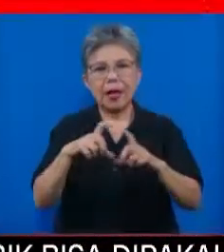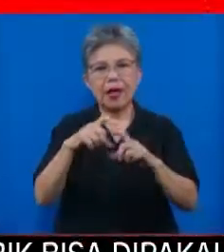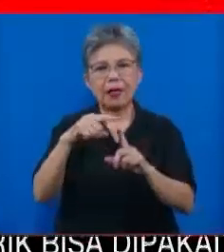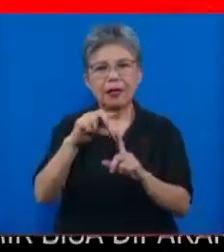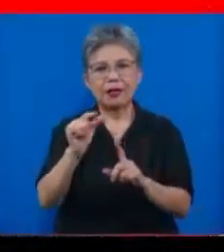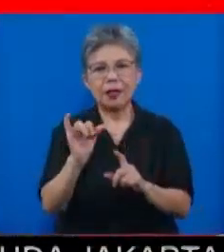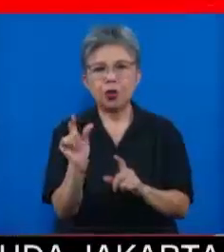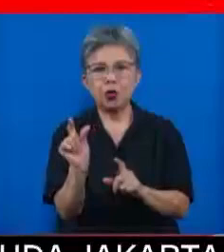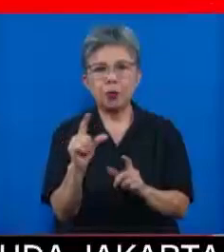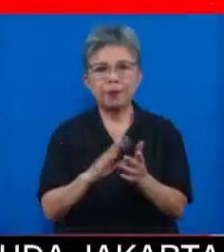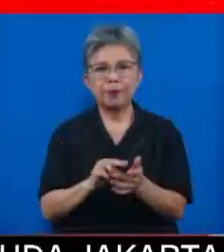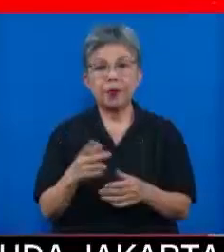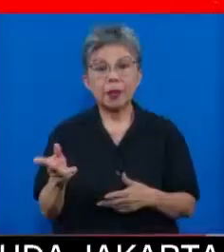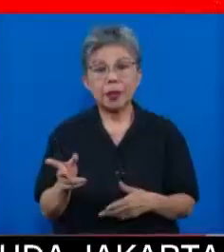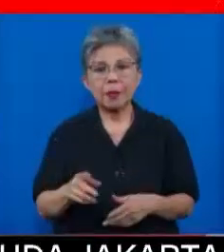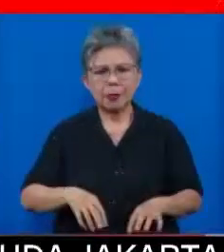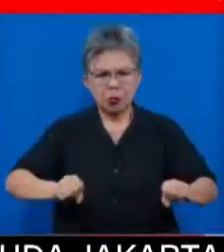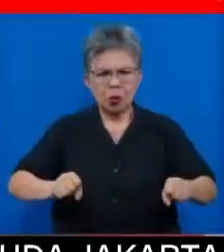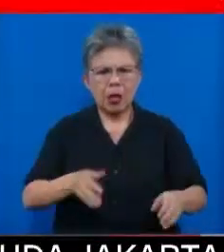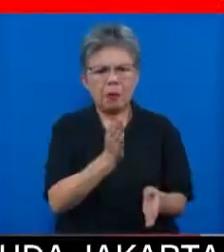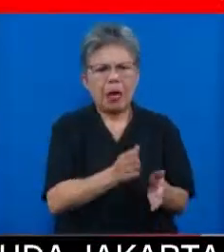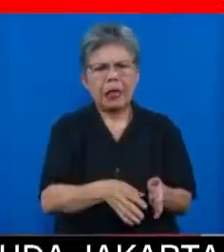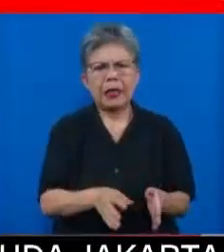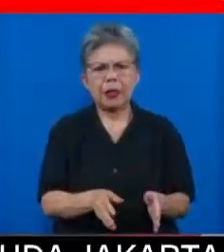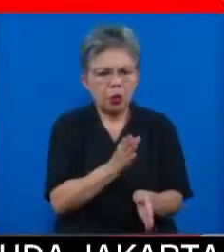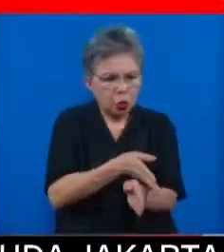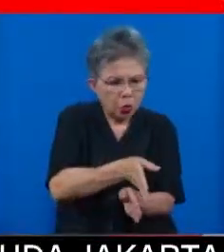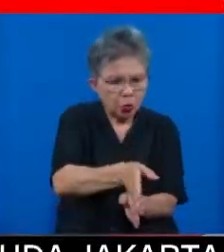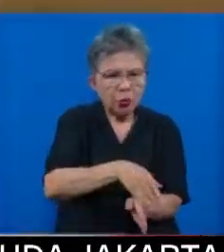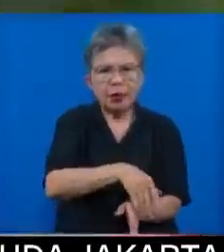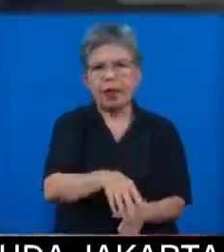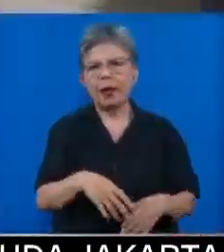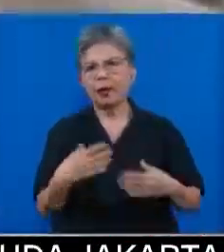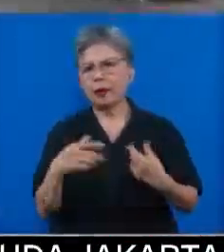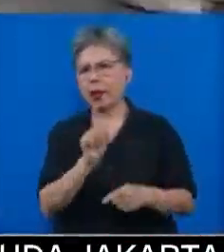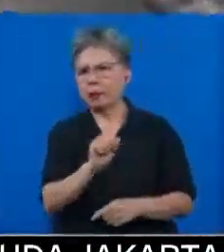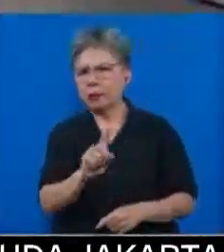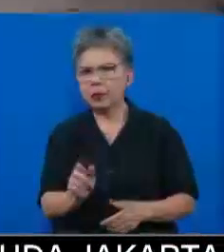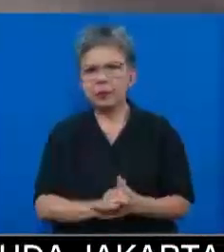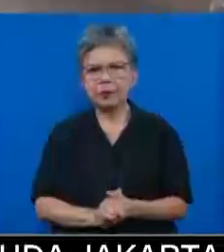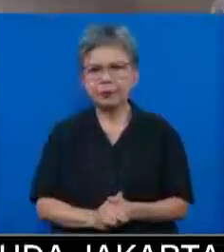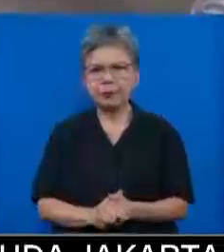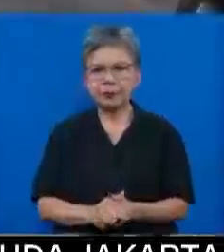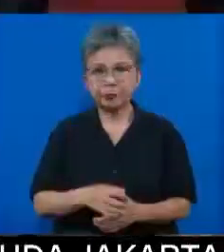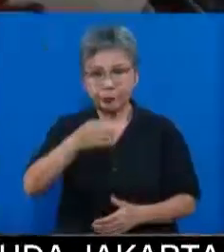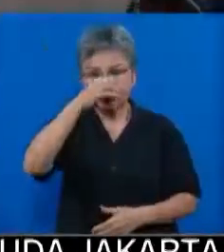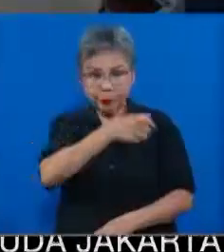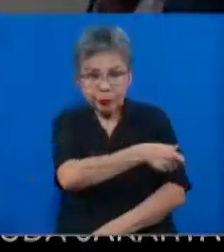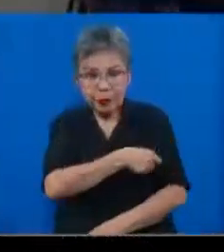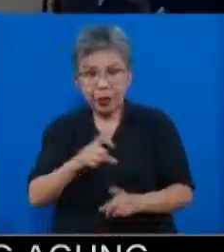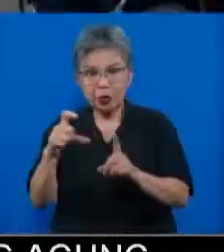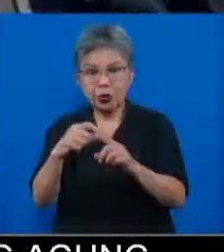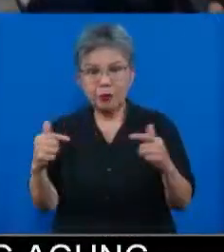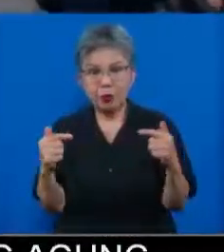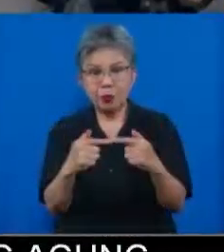Razia digelar karena para pengemudi ojek sering parkir sembarangan di trotoar dan bahu jalan. Kedatangan petugas Sudin